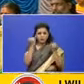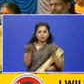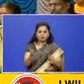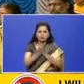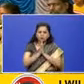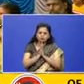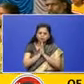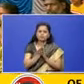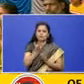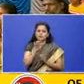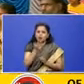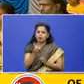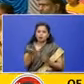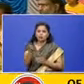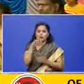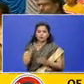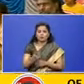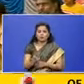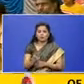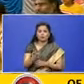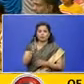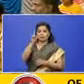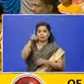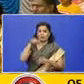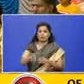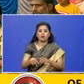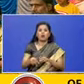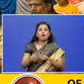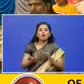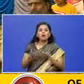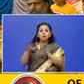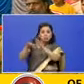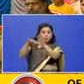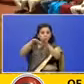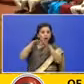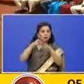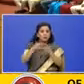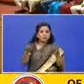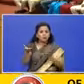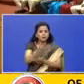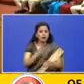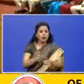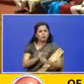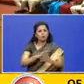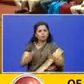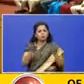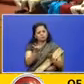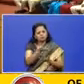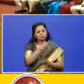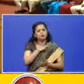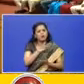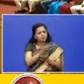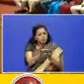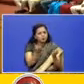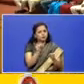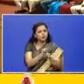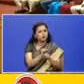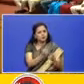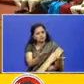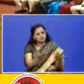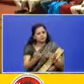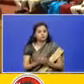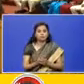कि वे स्पेस सेक्टर में भारत में बन रहे इन बड़े अवसरों का पूरा लाभ उठाएं। मेरे